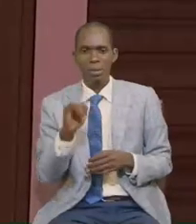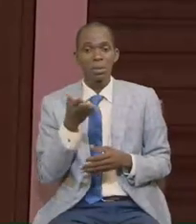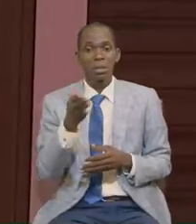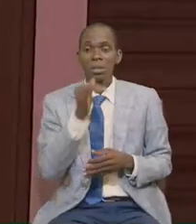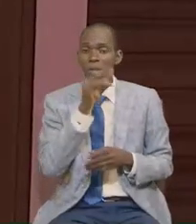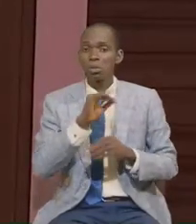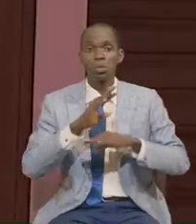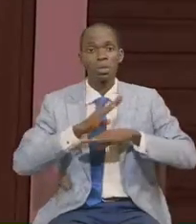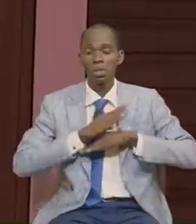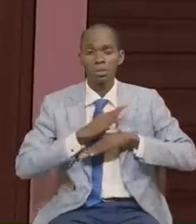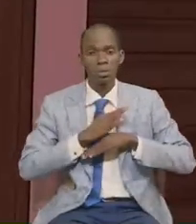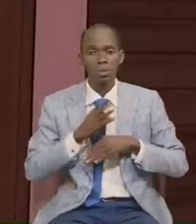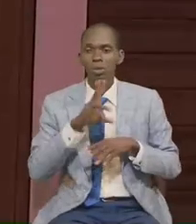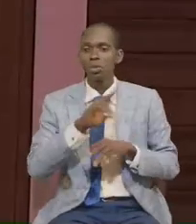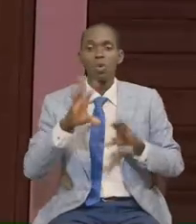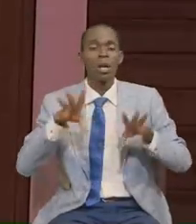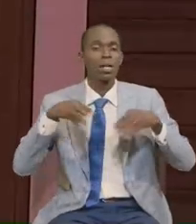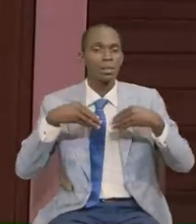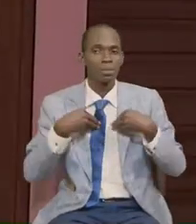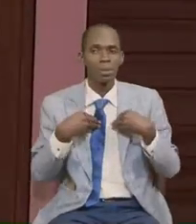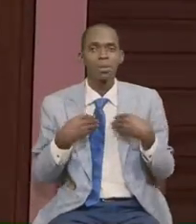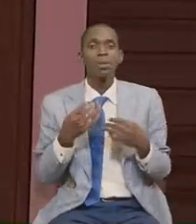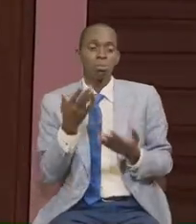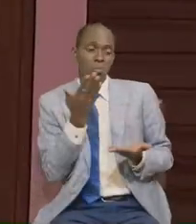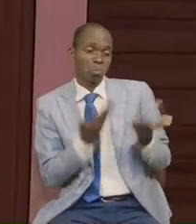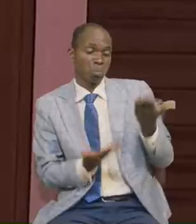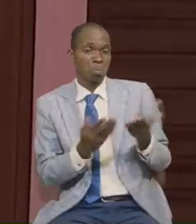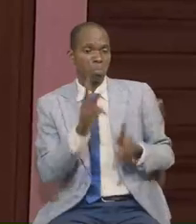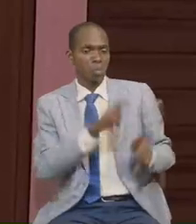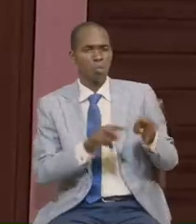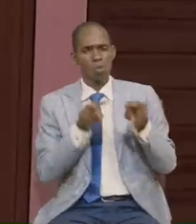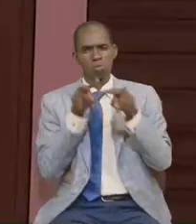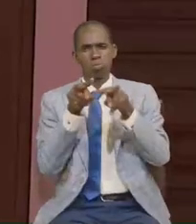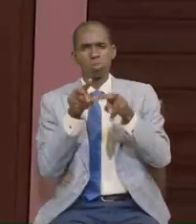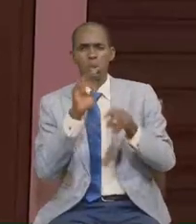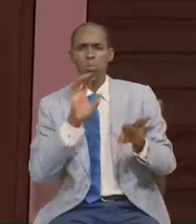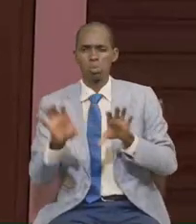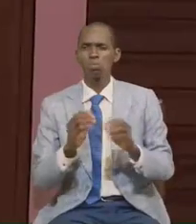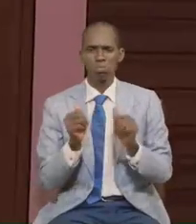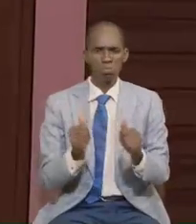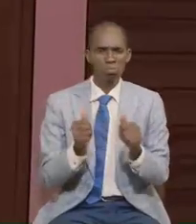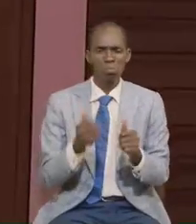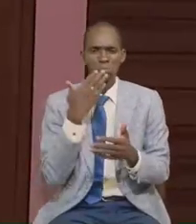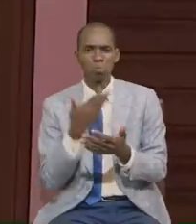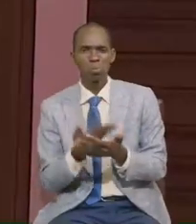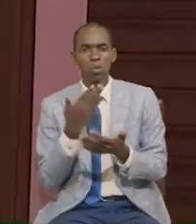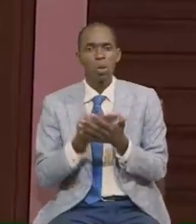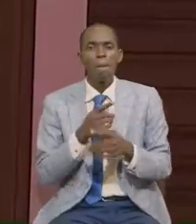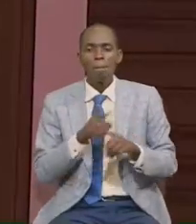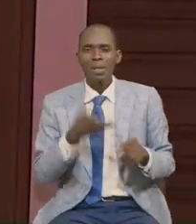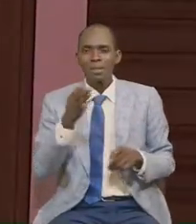d'acceptation. Même si les gens pensent que tu fais bien, il y a un vide en toi, dans ton